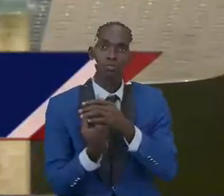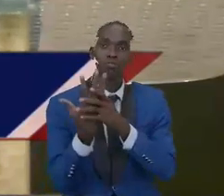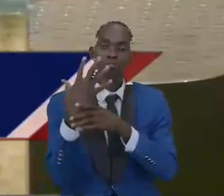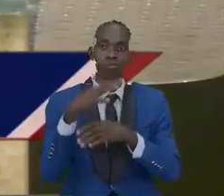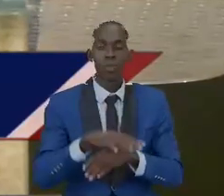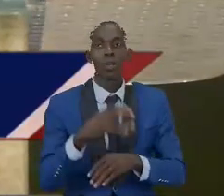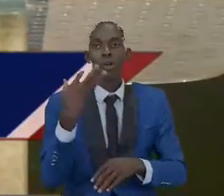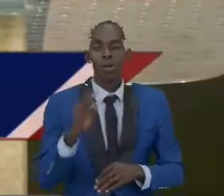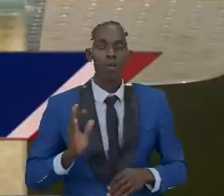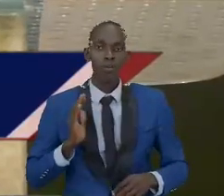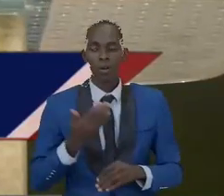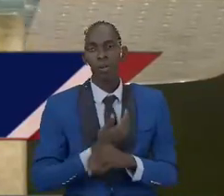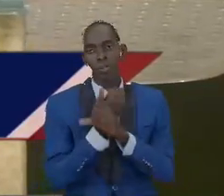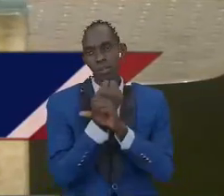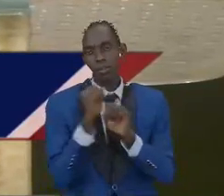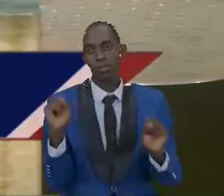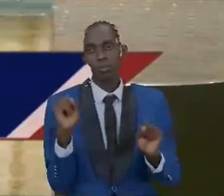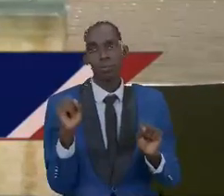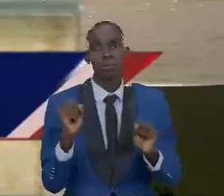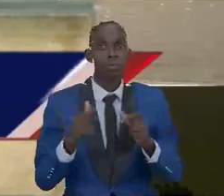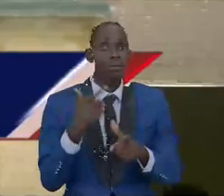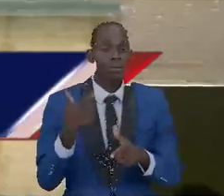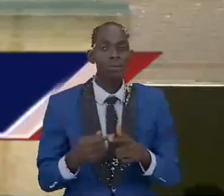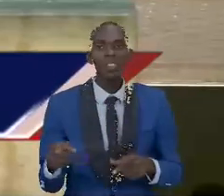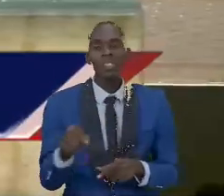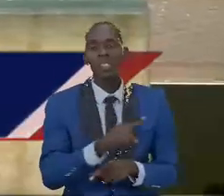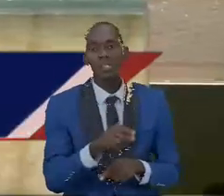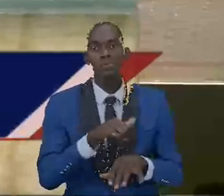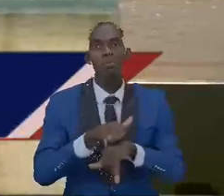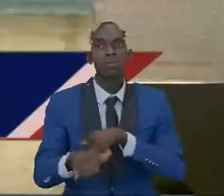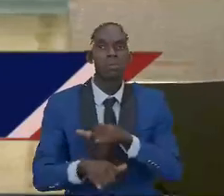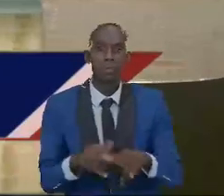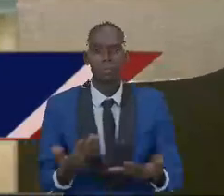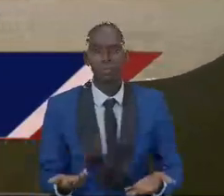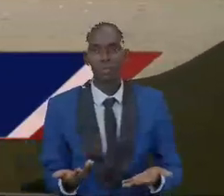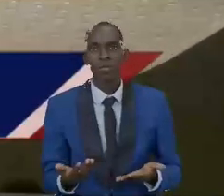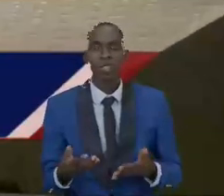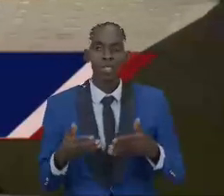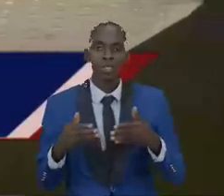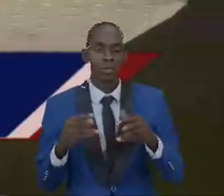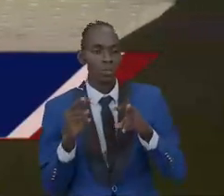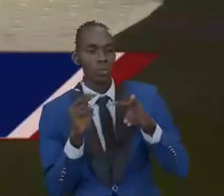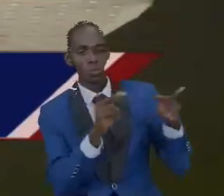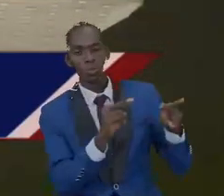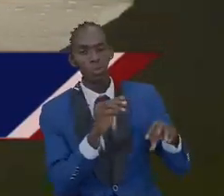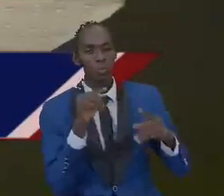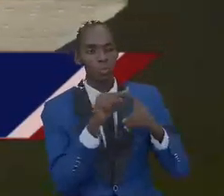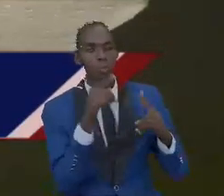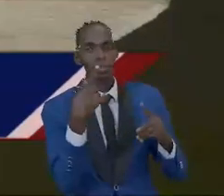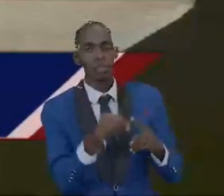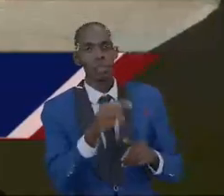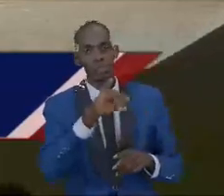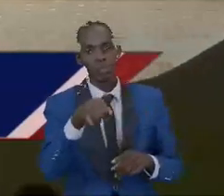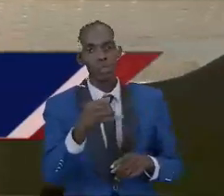le fondement de notre salut et alors il compromettent il s'aligne à la loi judaïque